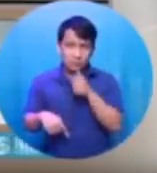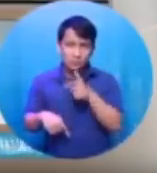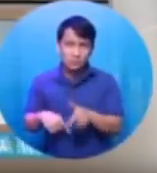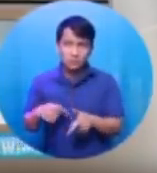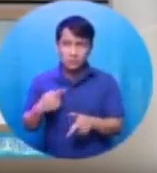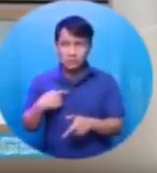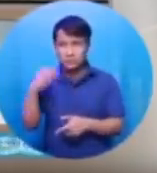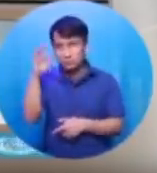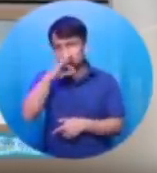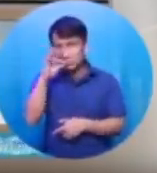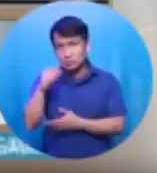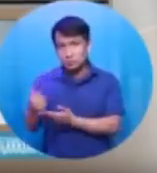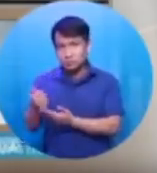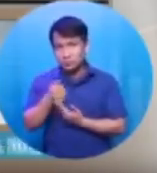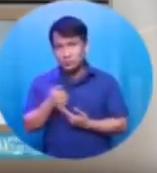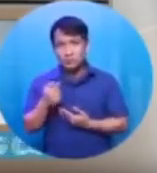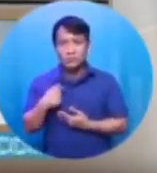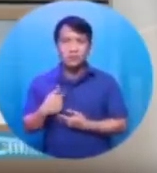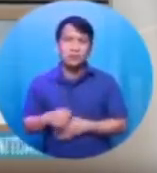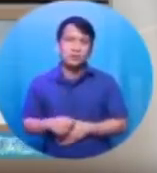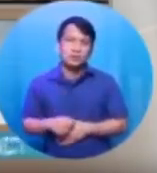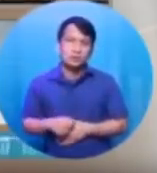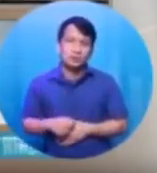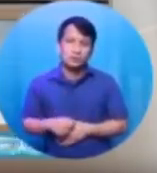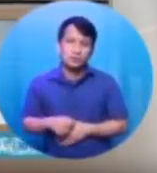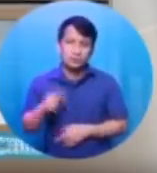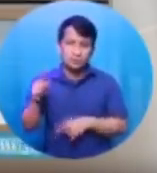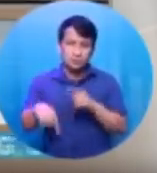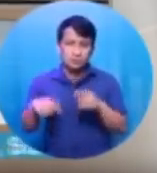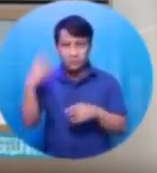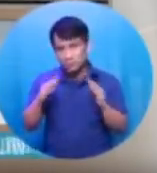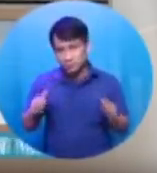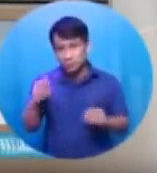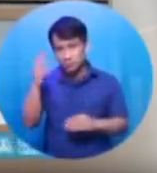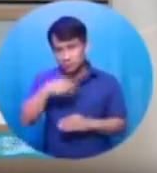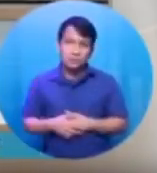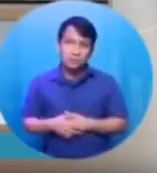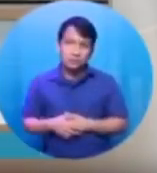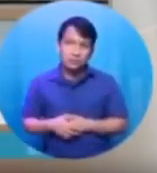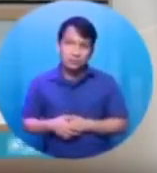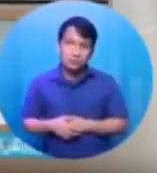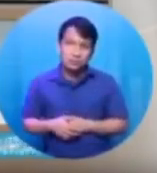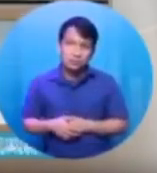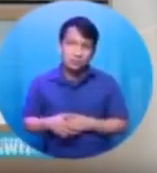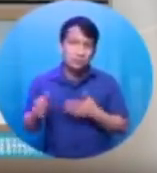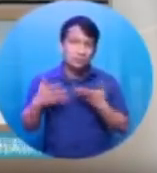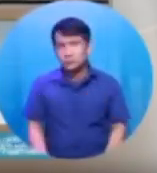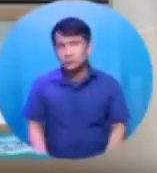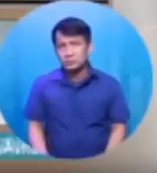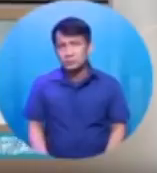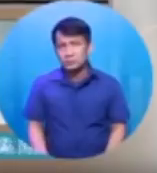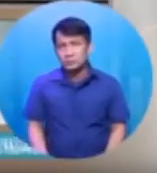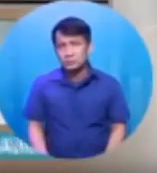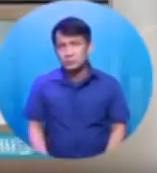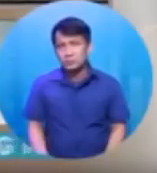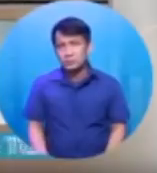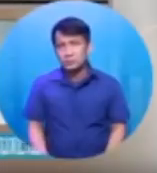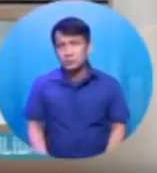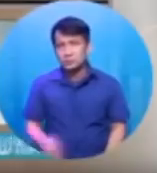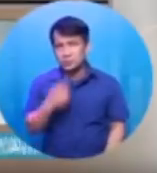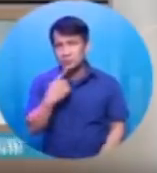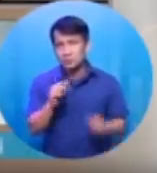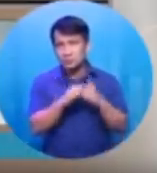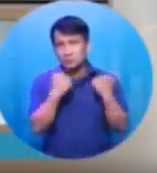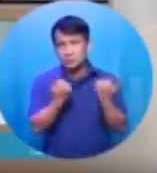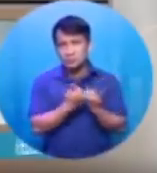kasi may Pilipinong tumutulong sa akin. Okay. Halos tinitiran ko nga po dito eh. Wala po akong trabaho. Ayaw ibigay po ng agency